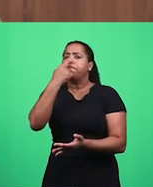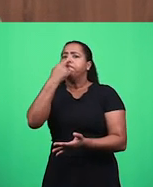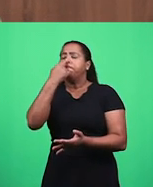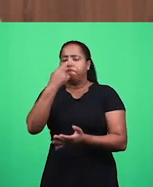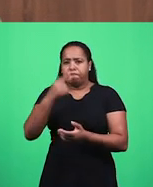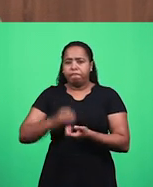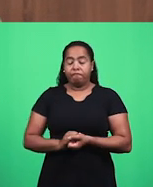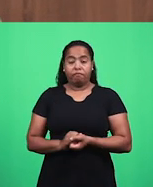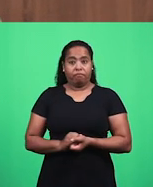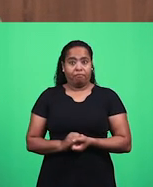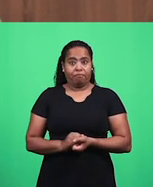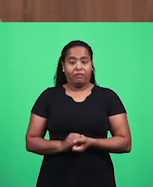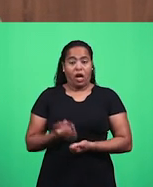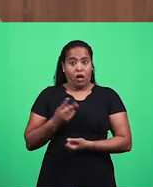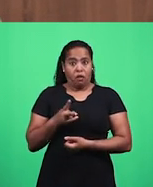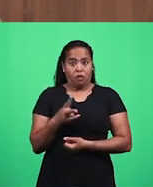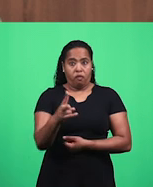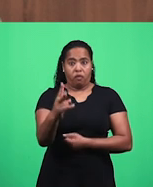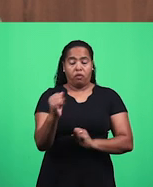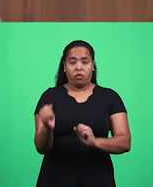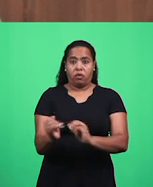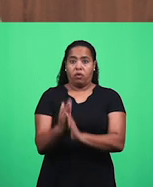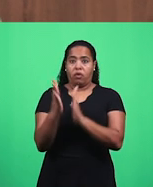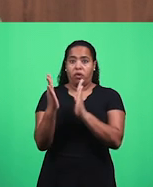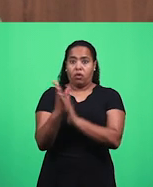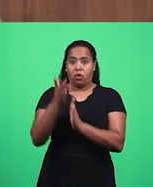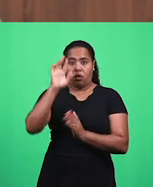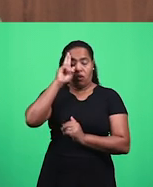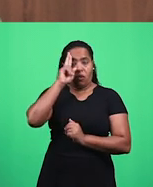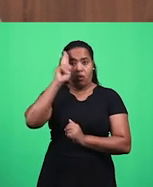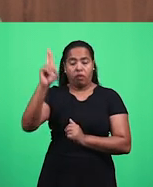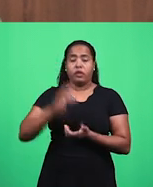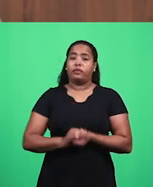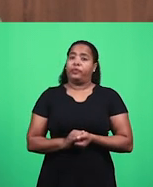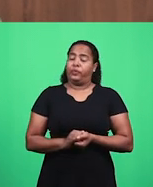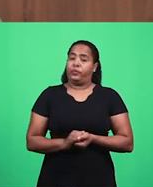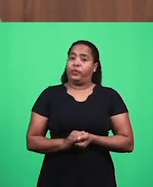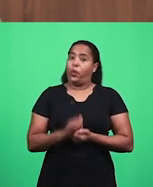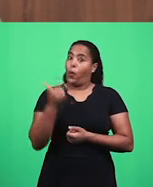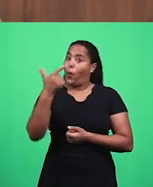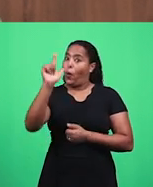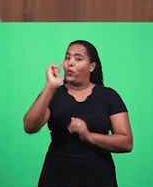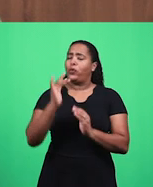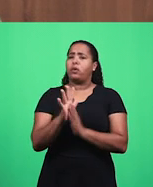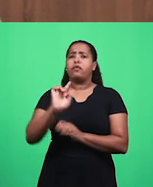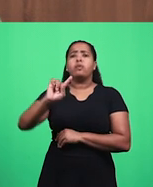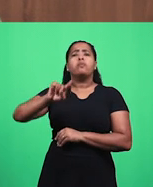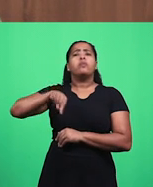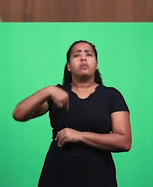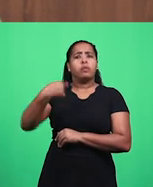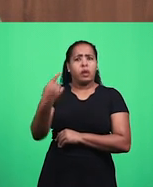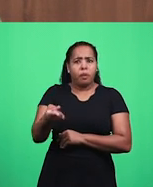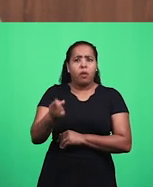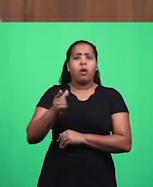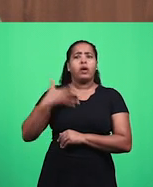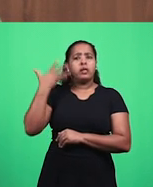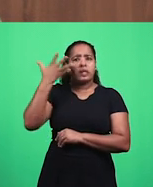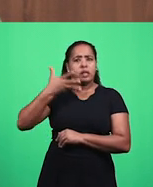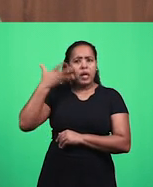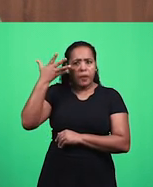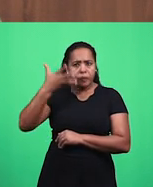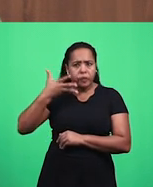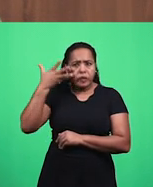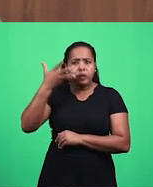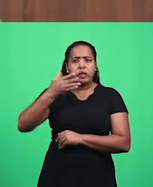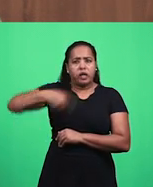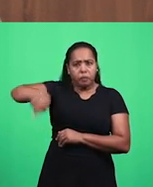тебе настоящее, живое переживание с Ним. И мы продолжим поклоняться Богу нашему. Мы споем еще один псалом,